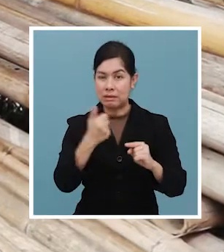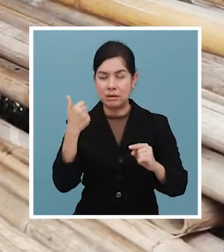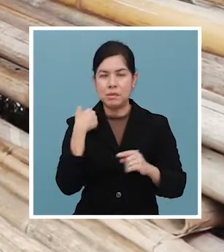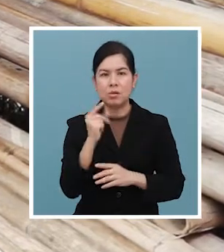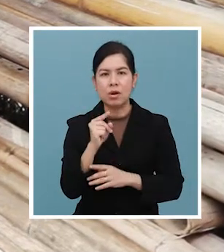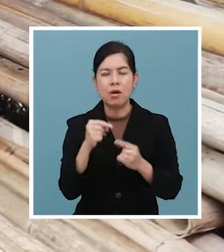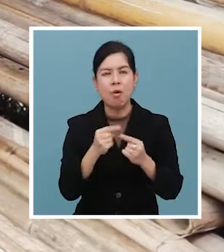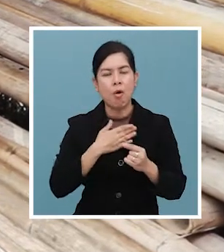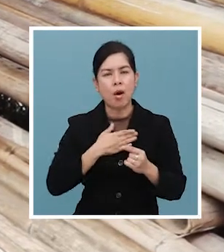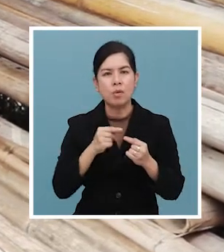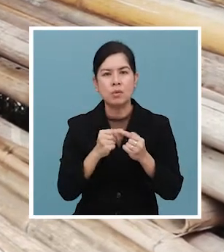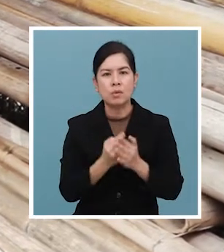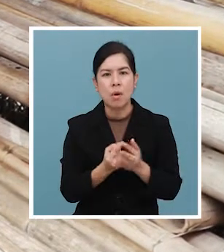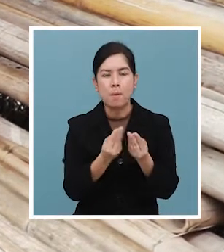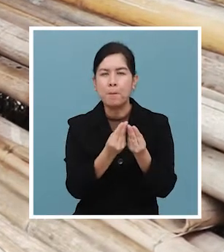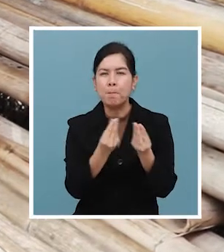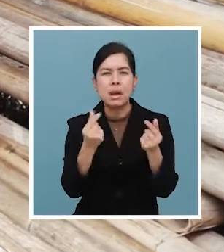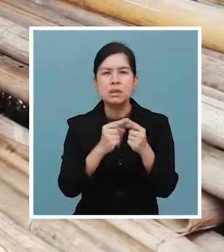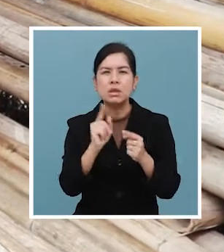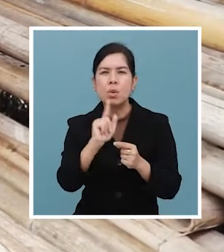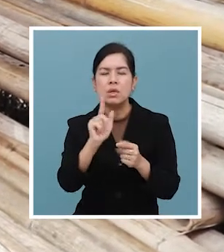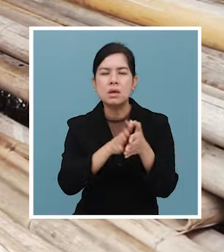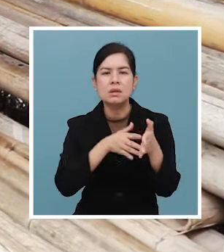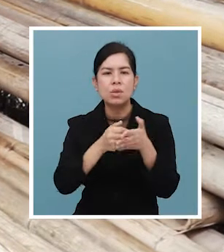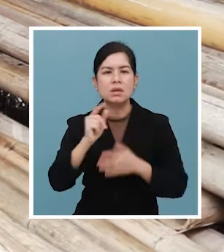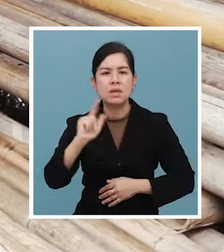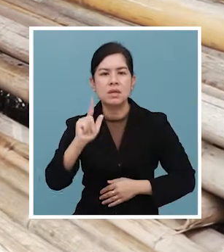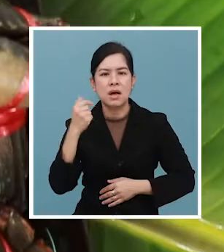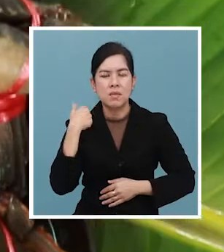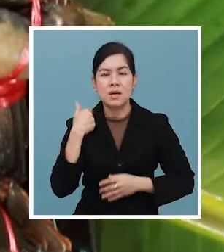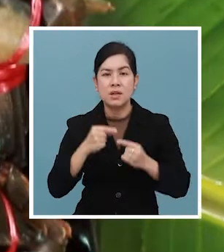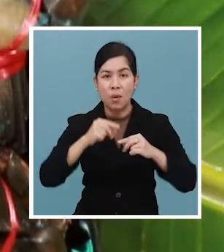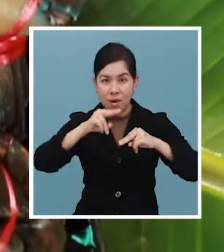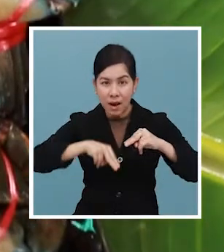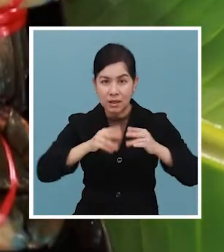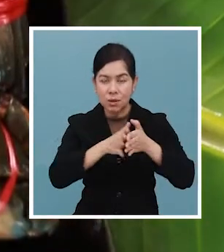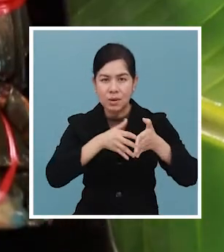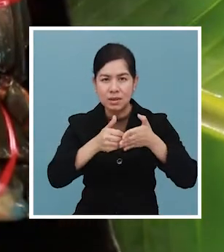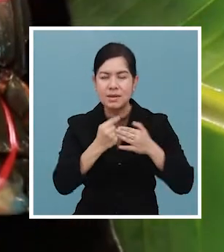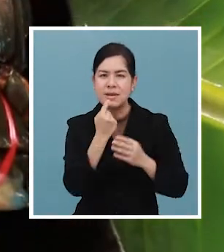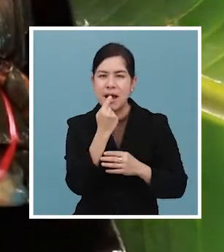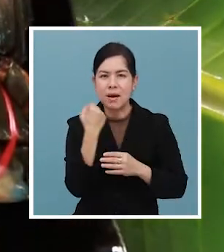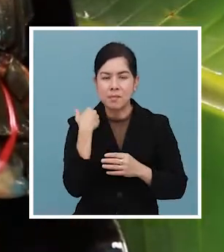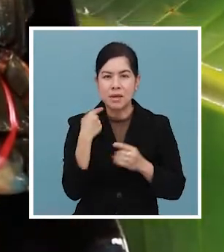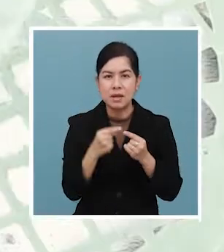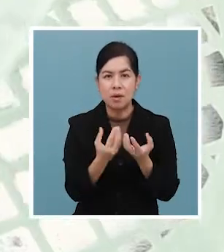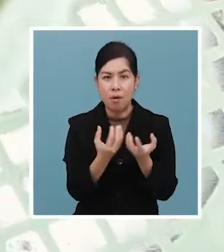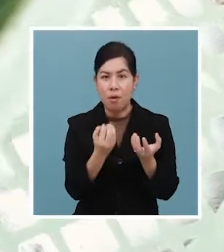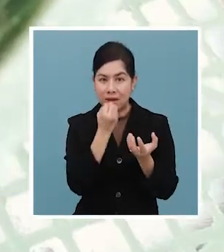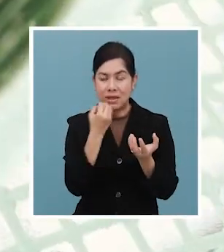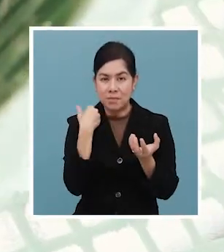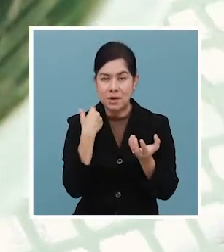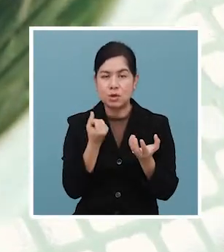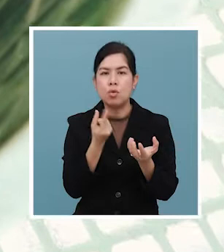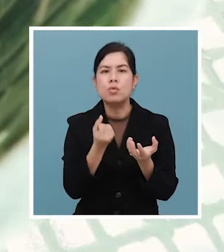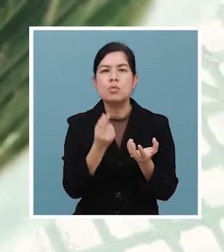ต่างนะคะของเรานี่มันถ้ามันที่อื่นอาจจะมันดำของเราจะมันเหลืองเพราะว่าปวงเหล่านี้ใครจะแดงเพราะว่าเรานั้นจะ